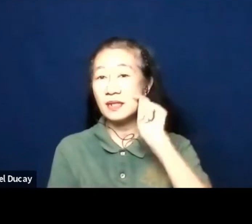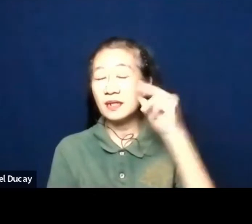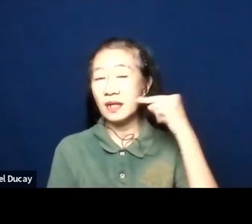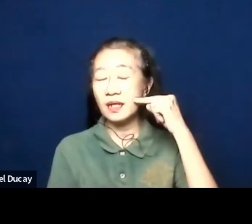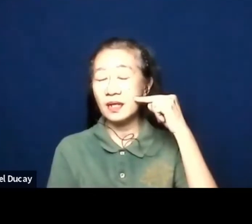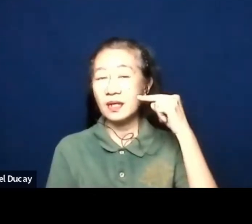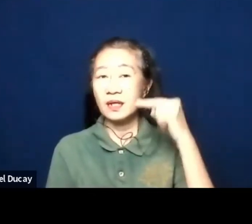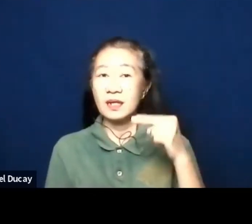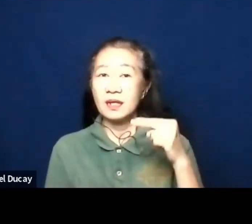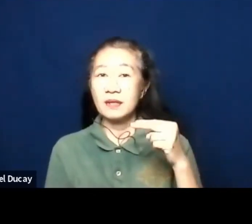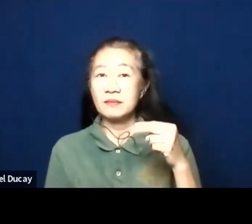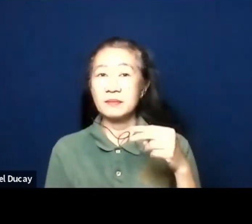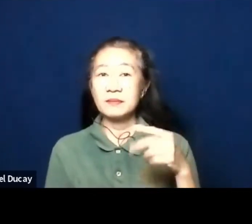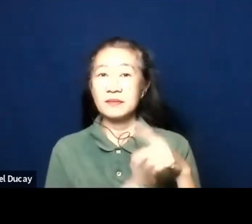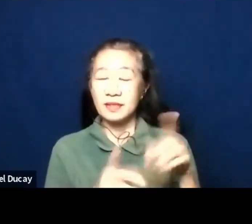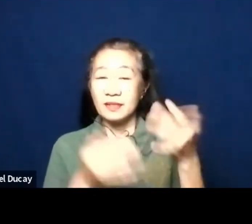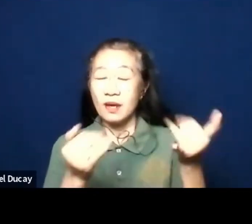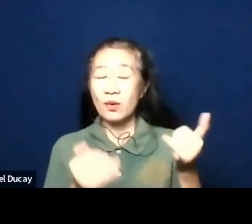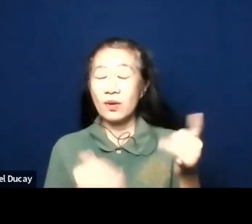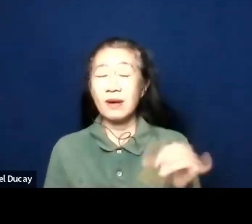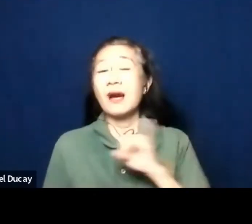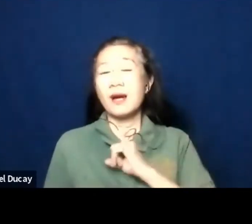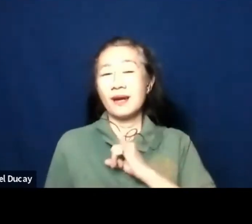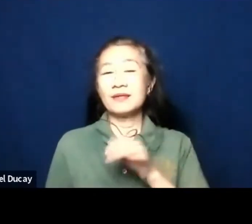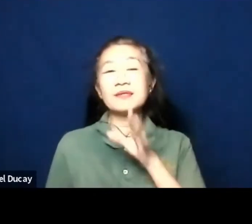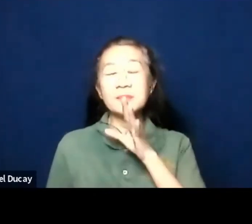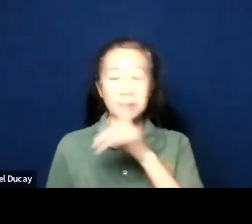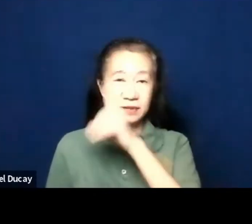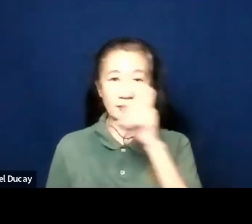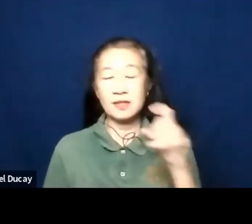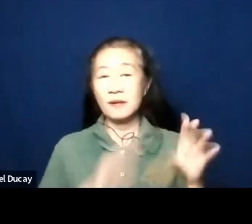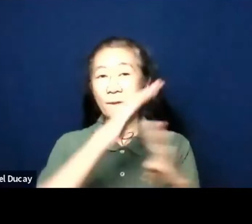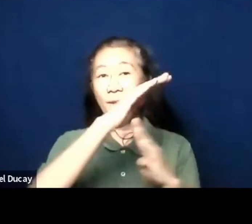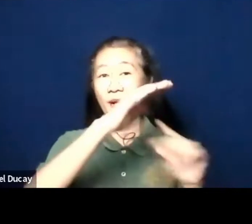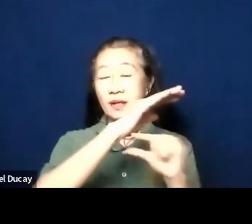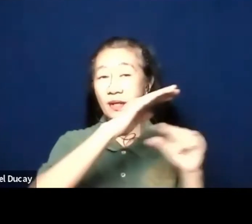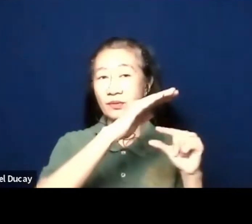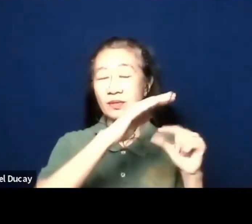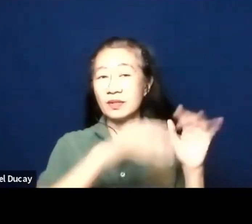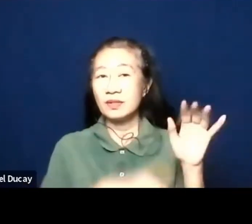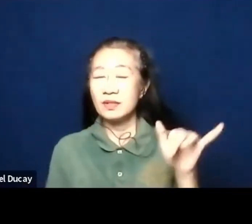Actually, ako ngayon nagsasalita. Ako ngayon yung yung background. Oo.